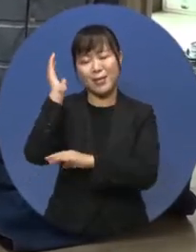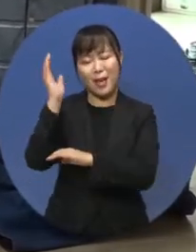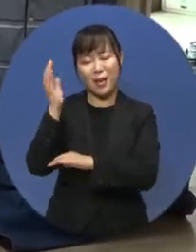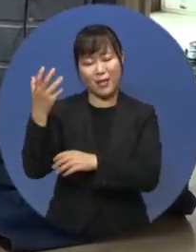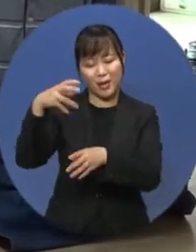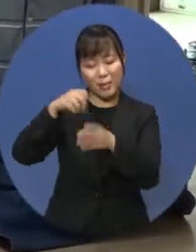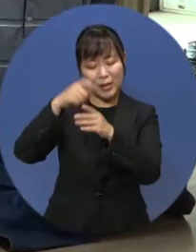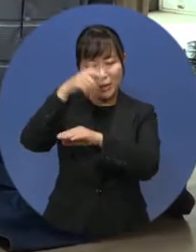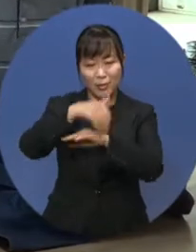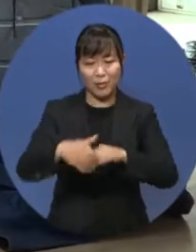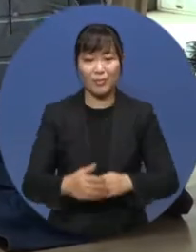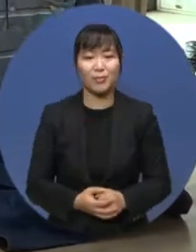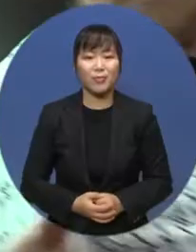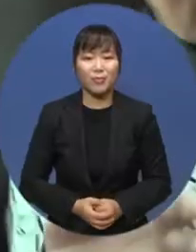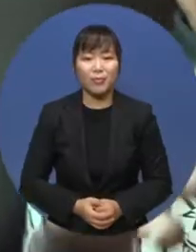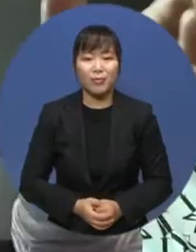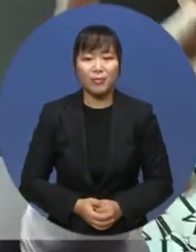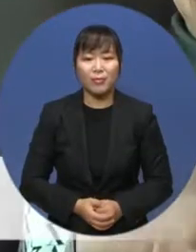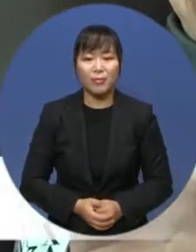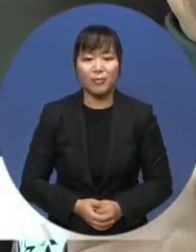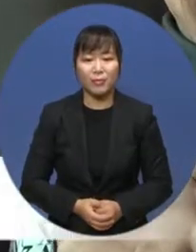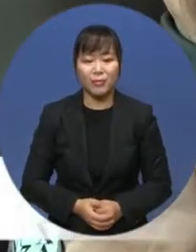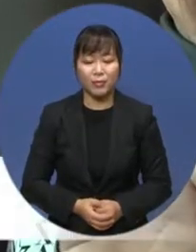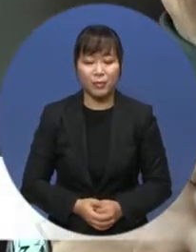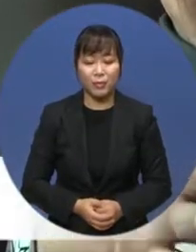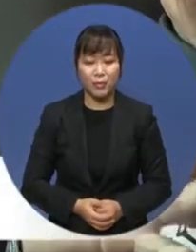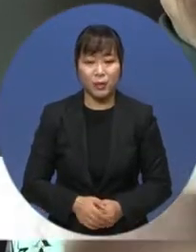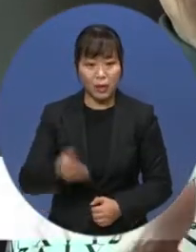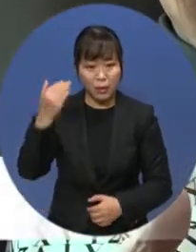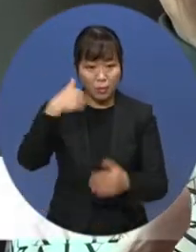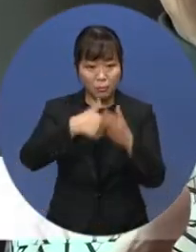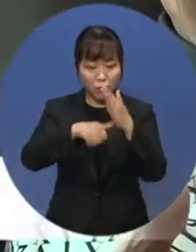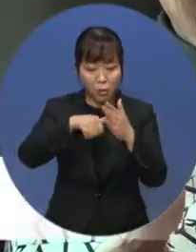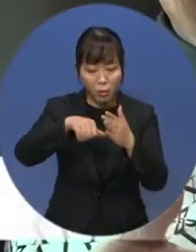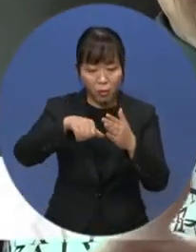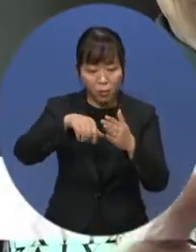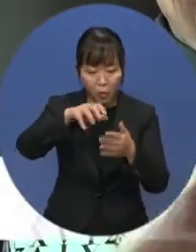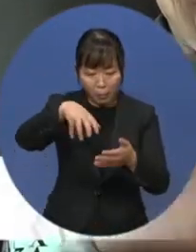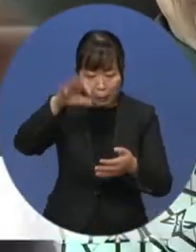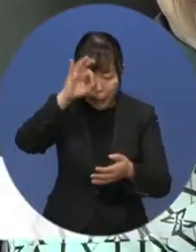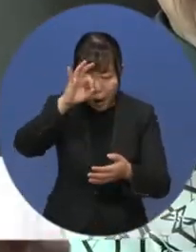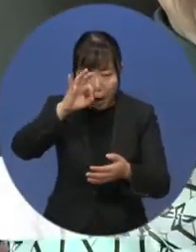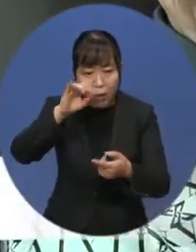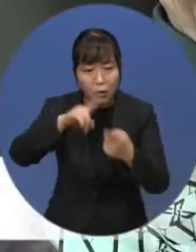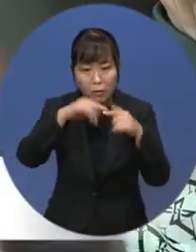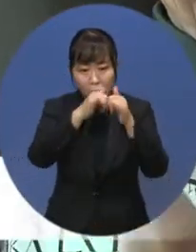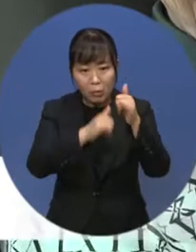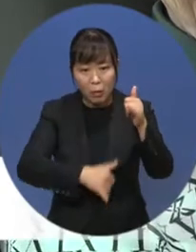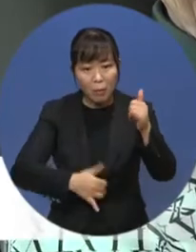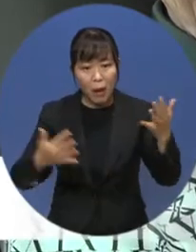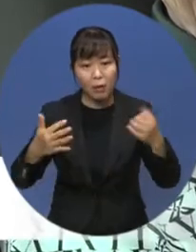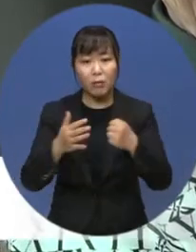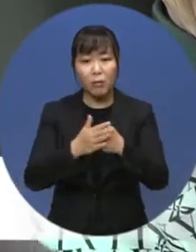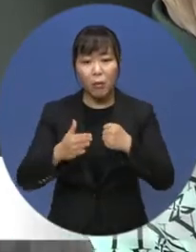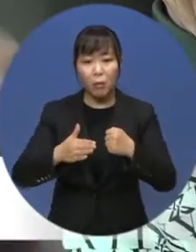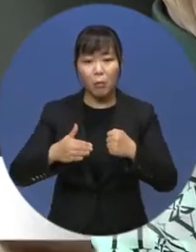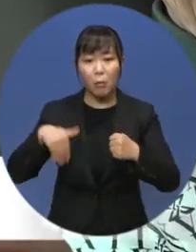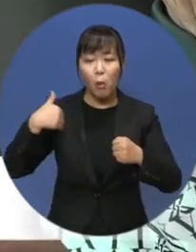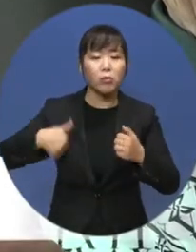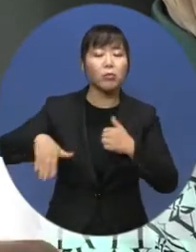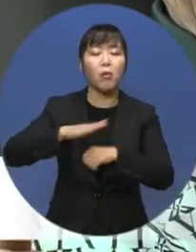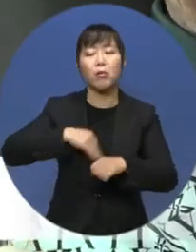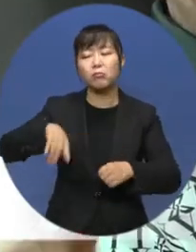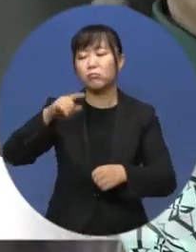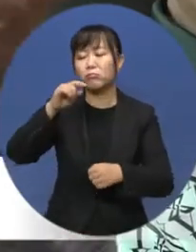담아낼 예정입니다. 발굴에 대한 역사가 없었기 때문에 모르는 상태에서 발굴했기 때문에